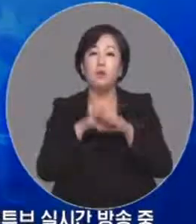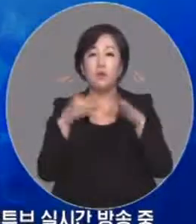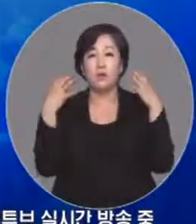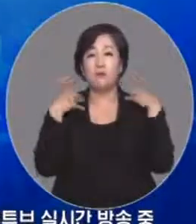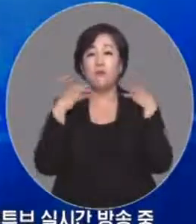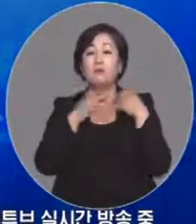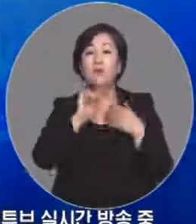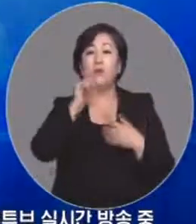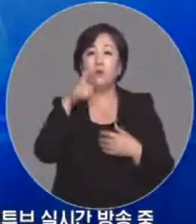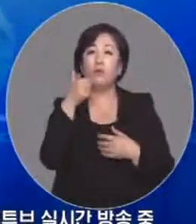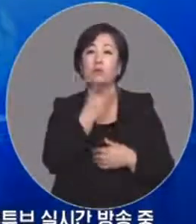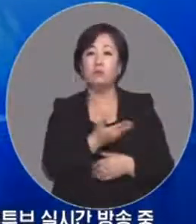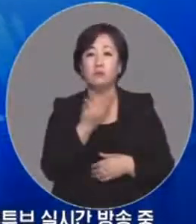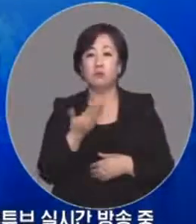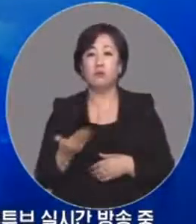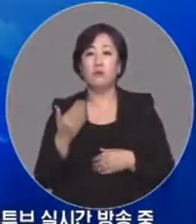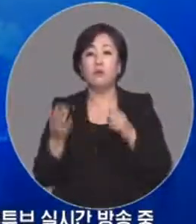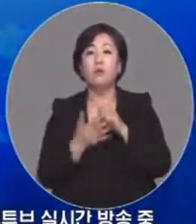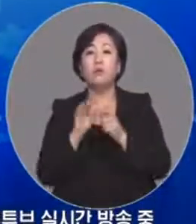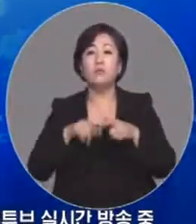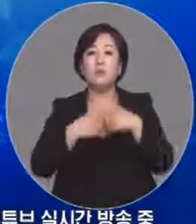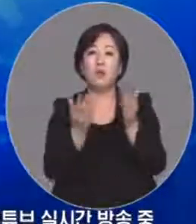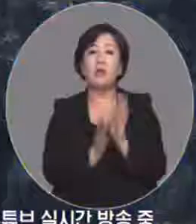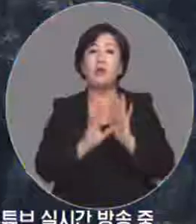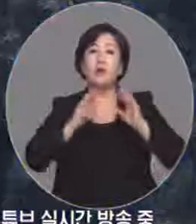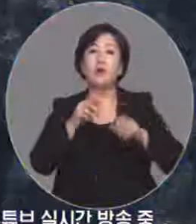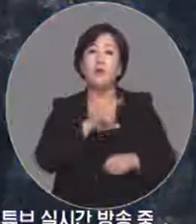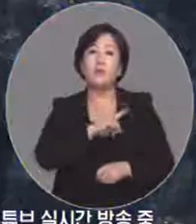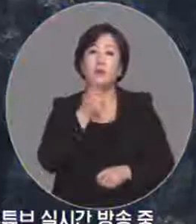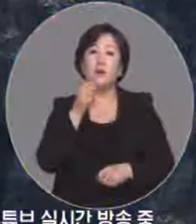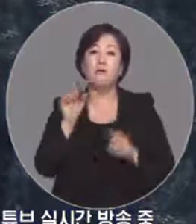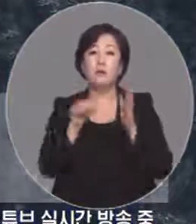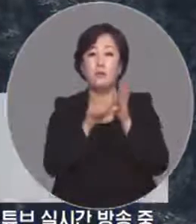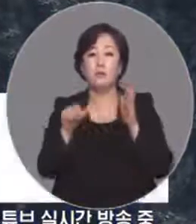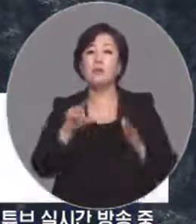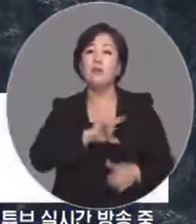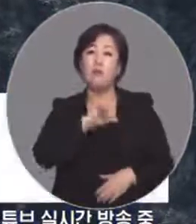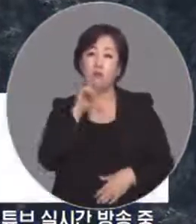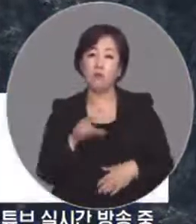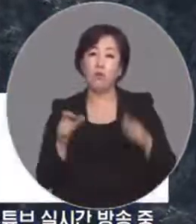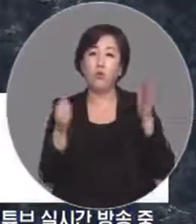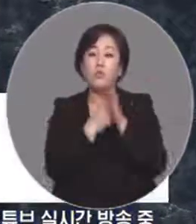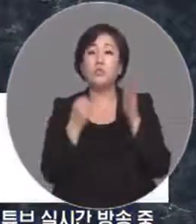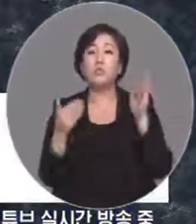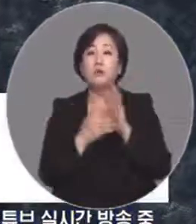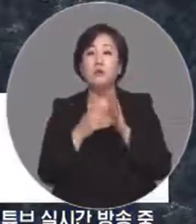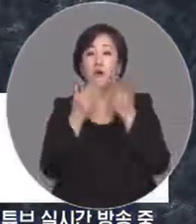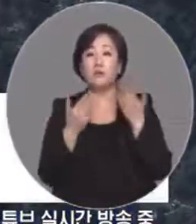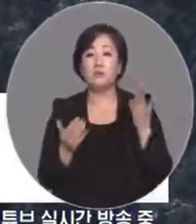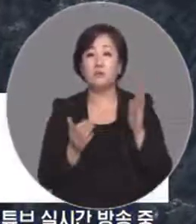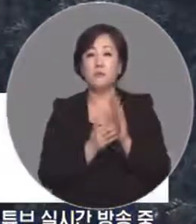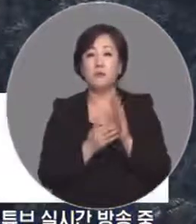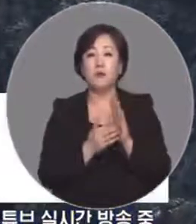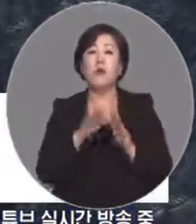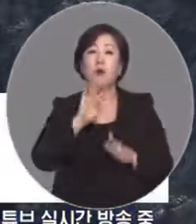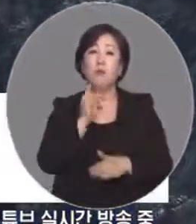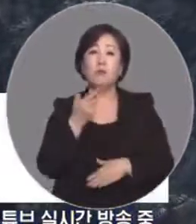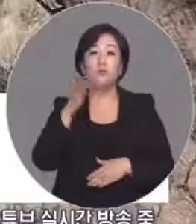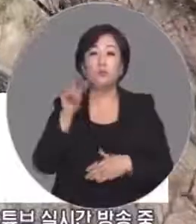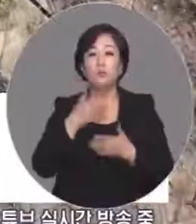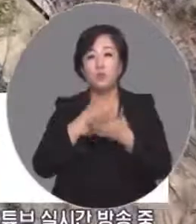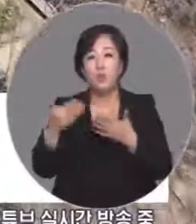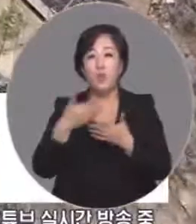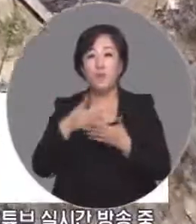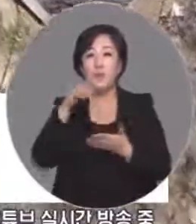문화재청이 대곡천 일원을 국가지정문화재 명승으로 지정 예고했습니다. 문화재청은 이곳이 반구대